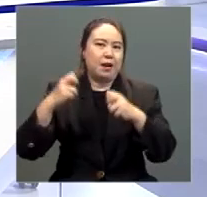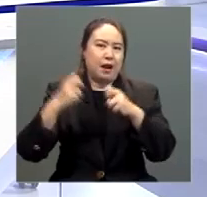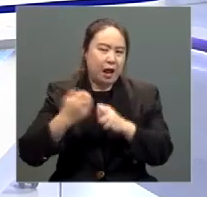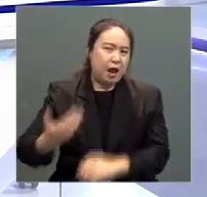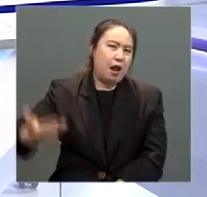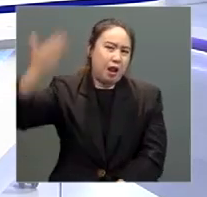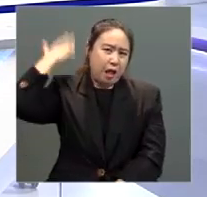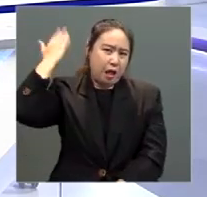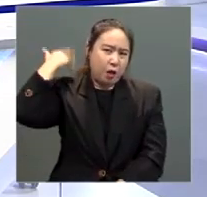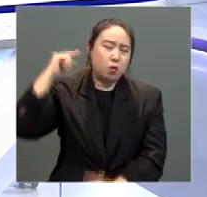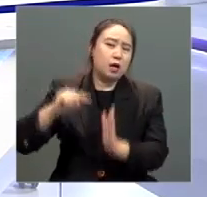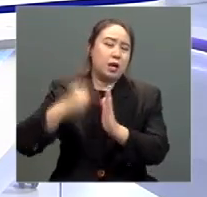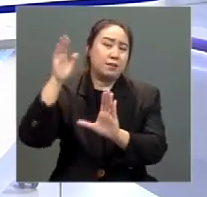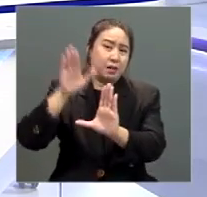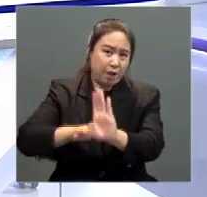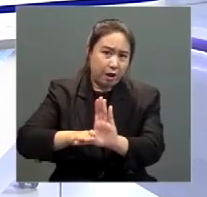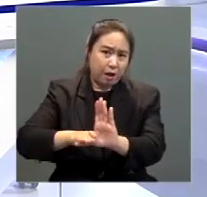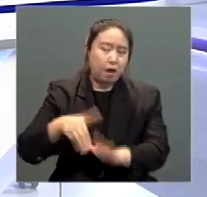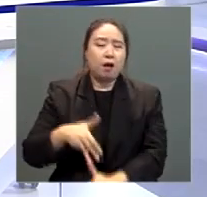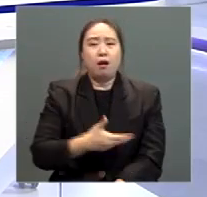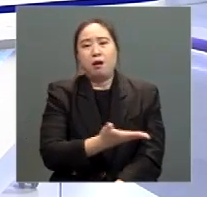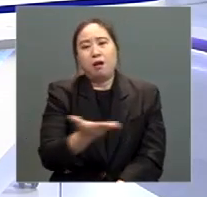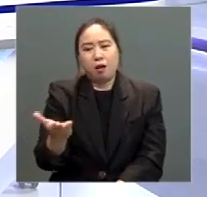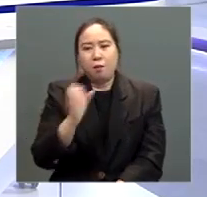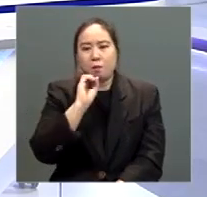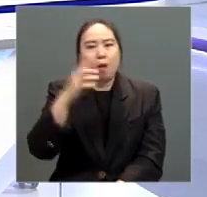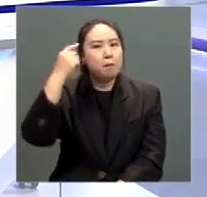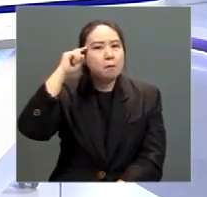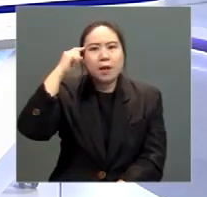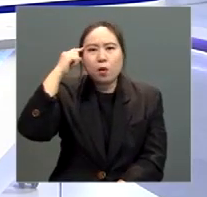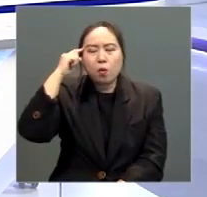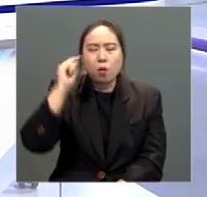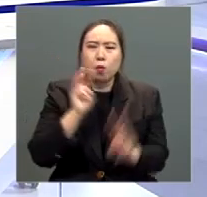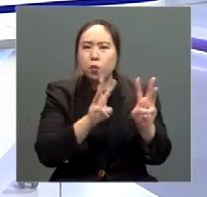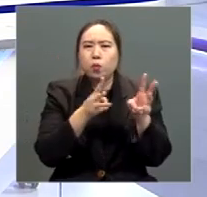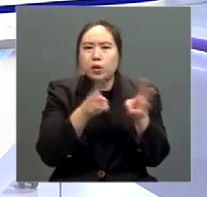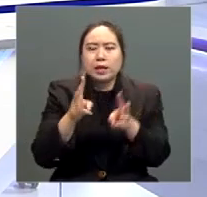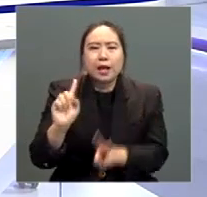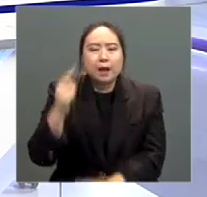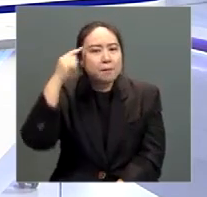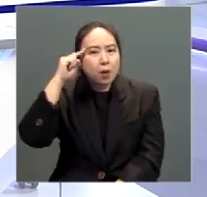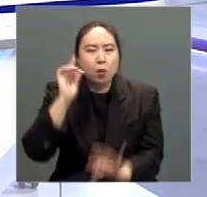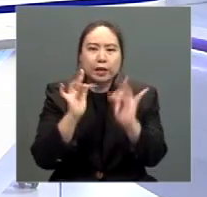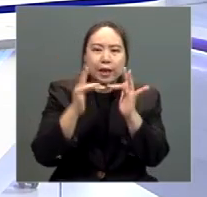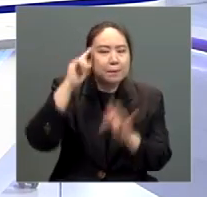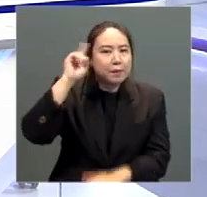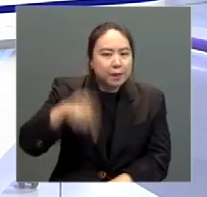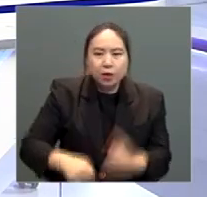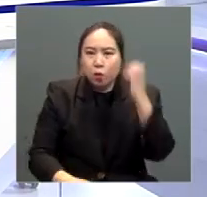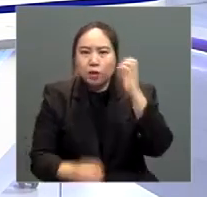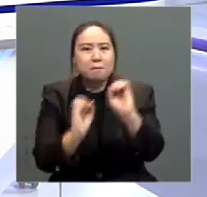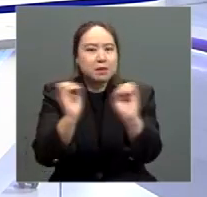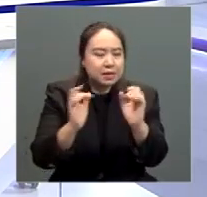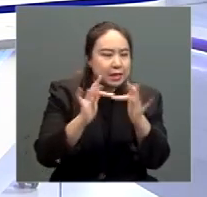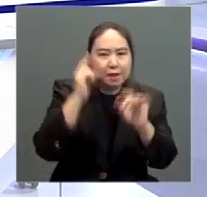ต่แรกตอนที่จะต้องลงทะเบียนเพราะหลายๆคนบอกว่าไม่รู้เลยว่าจะต้องลงยังไงใช้อินเทอร์เน็ตไม่เป็นโทรศัพท์ก็ไม่มีอินเ